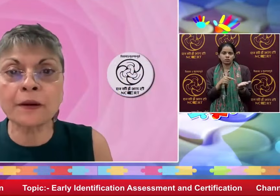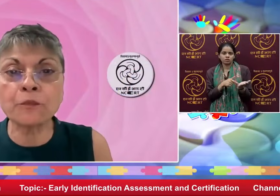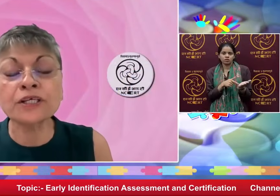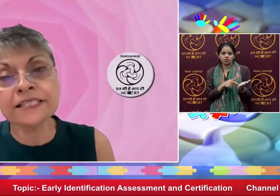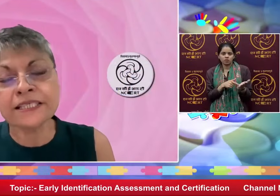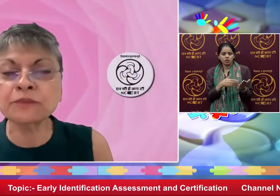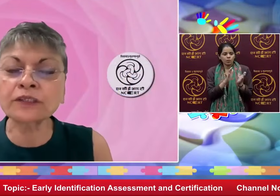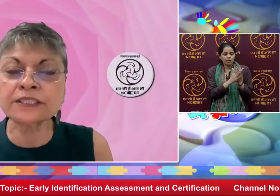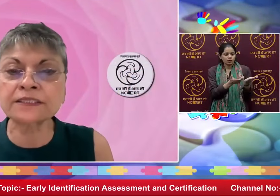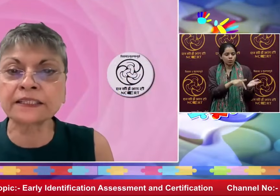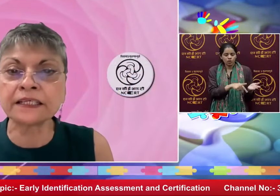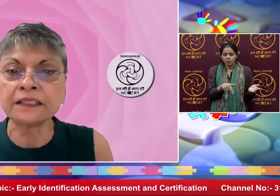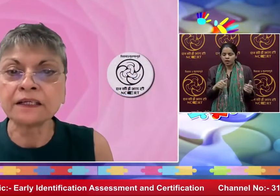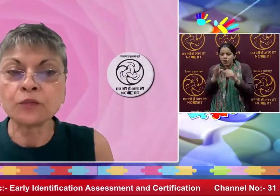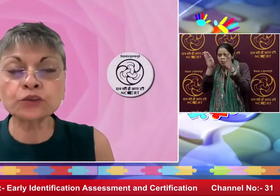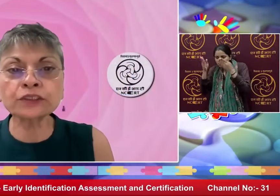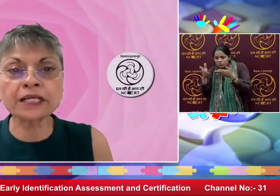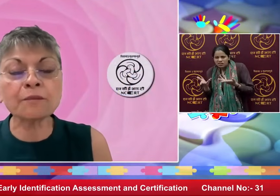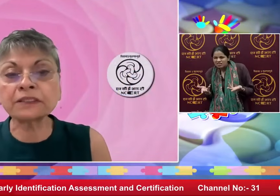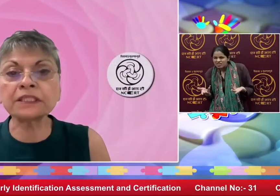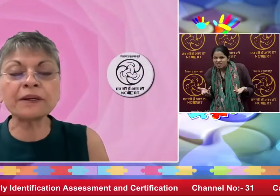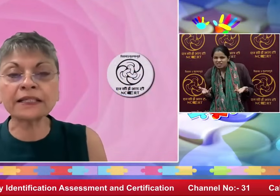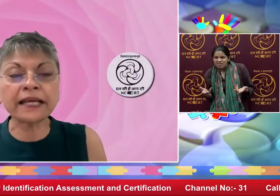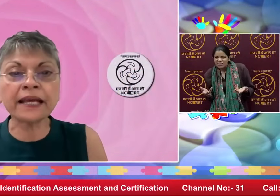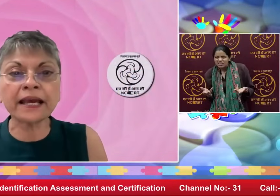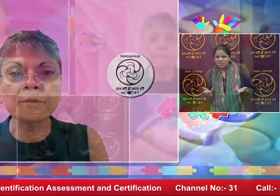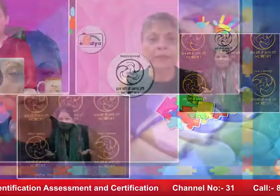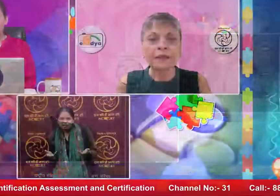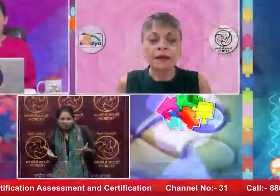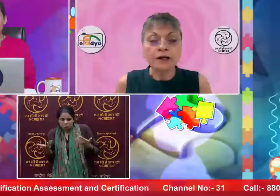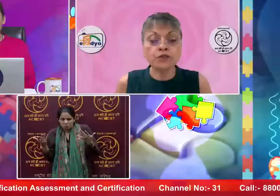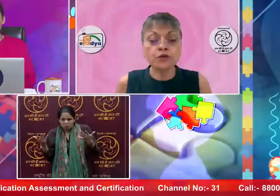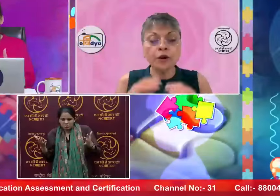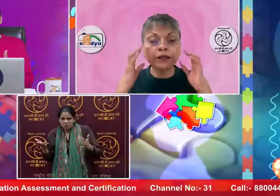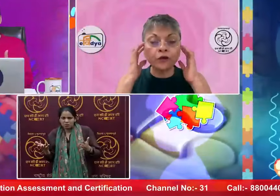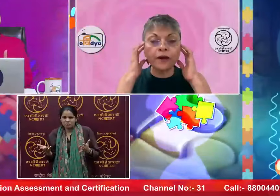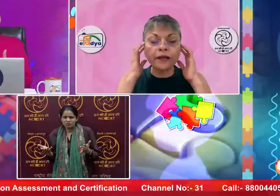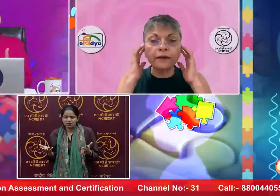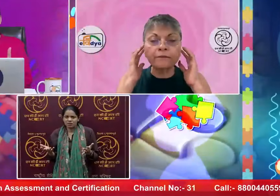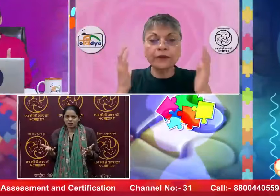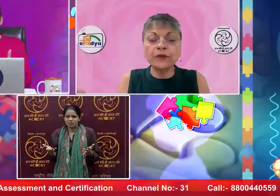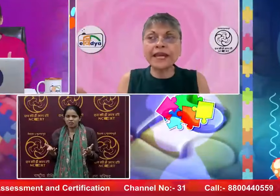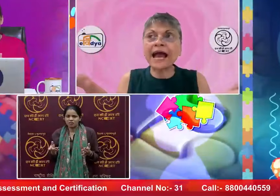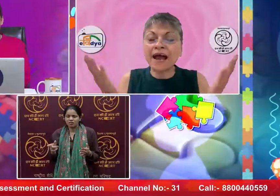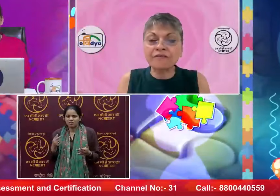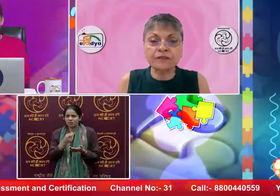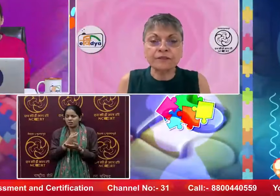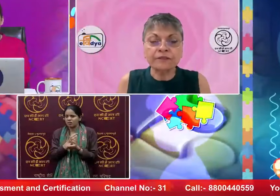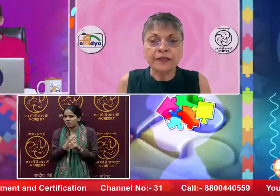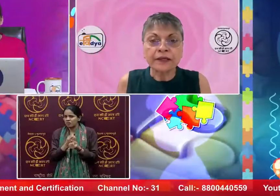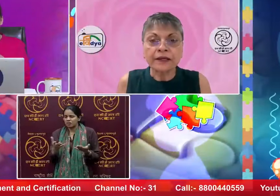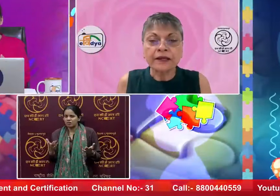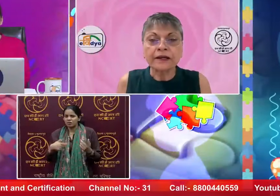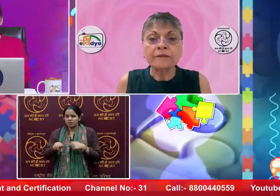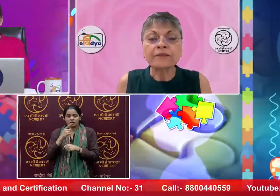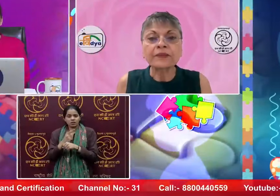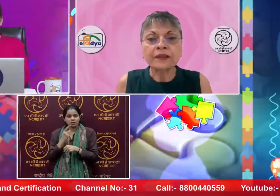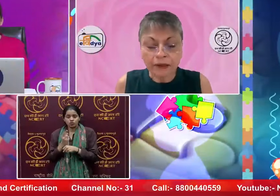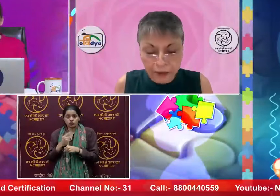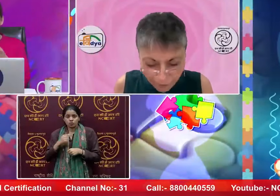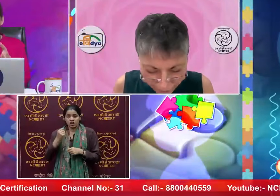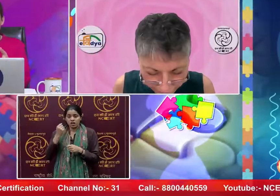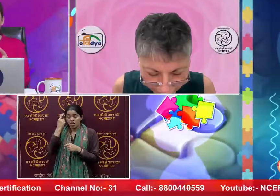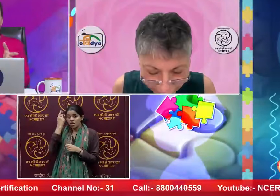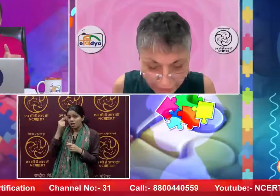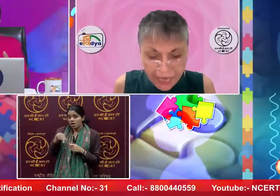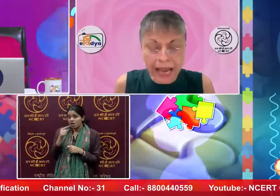will open their books except the autistic kid. वो सोचेगा, "जी yeah. मेरा नहीं है." Ma'am, you're So- right. So there's so many things happening, you know, even teachers are unable to